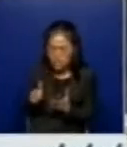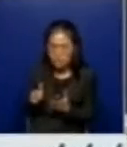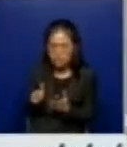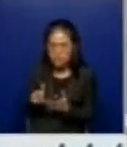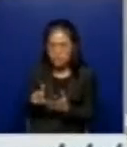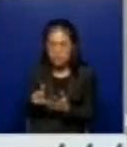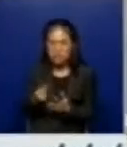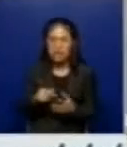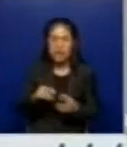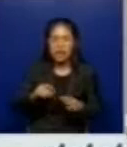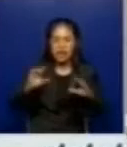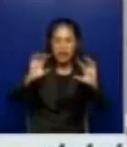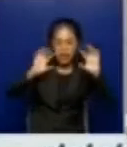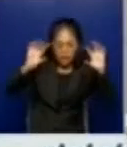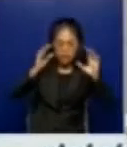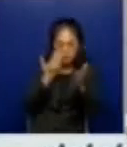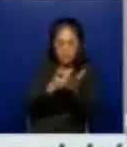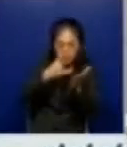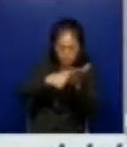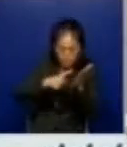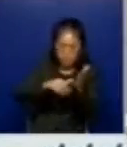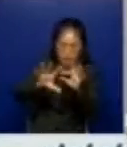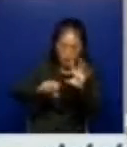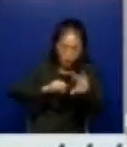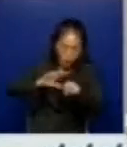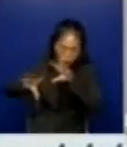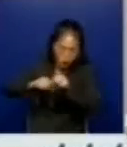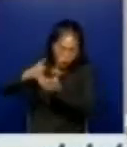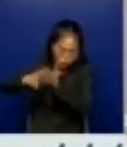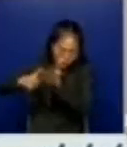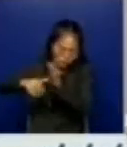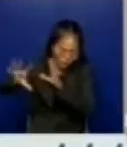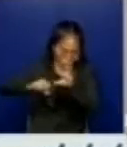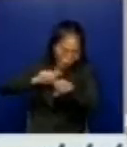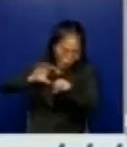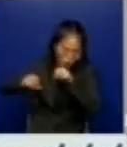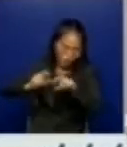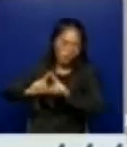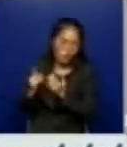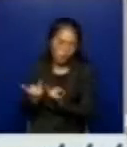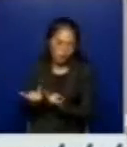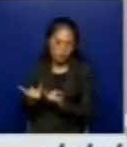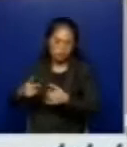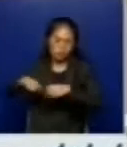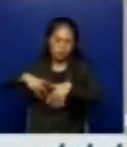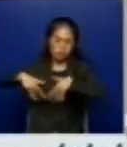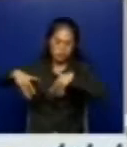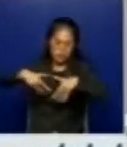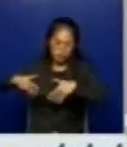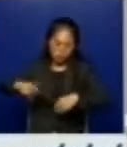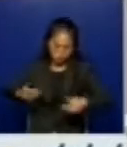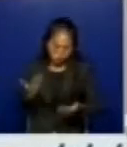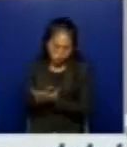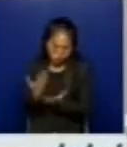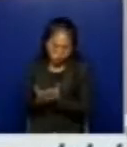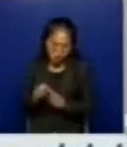าษีทรัพย์สินรัฐบาลจะเก็บภาษีอีกมากมายที่พยายามรีดภาษีจากพี่น้องประชาชนแต่วันนี้พี่น้องประชาชนไม่มีราย